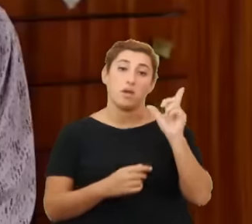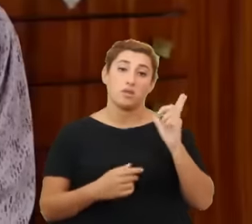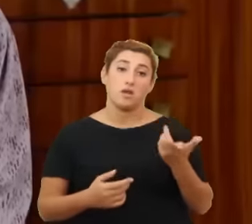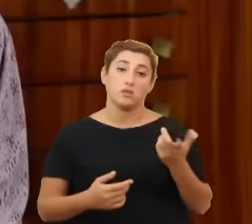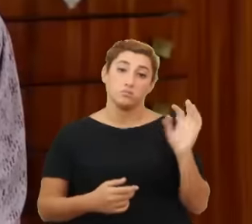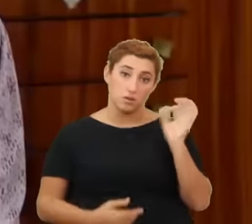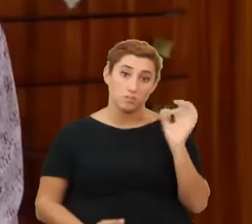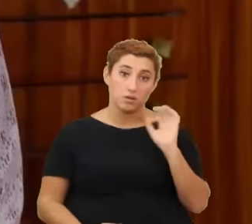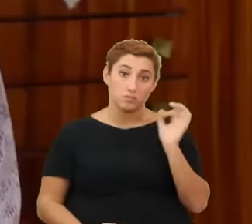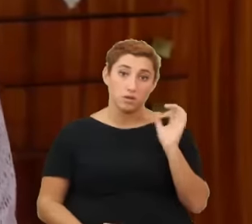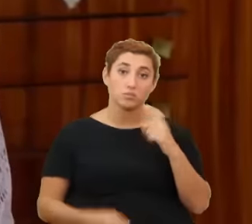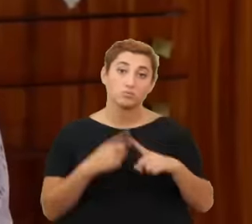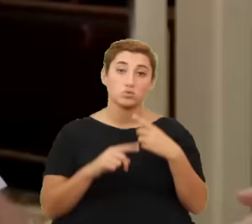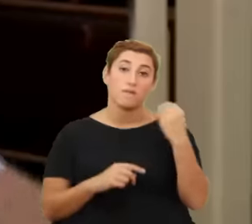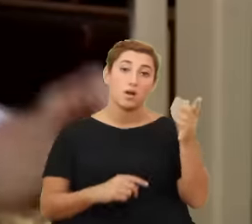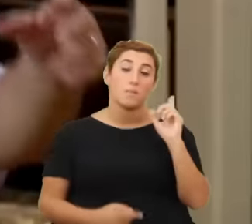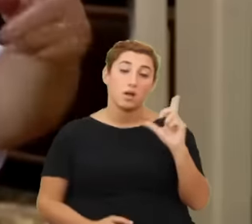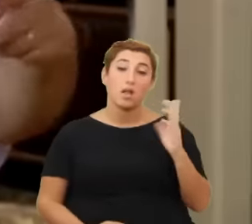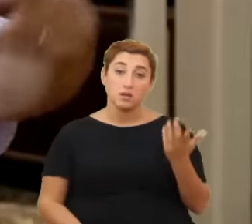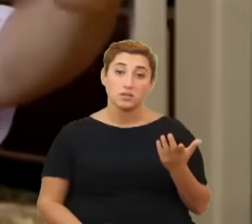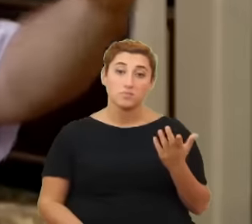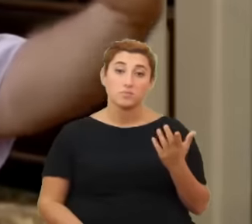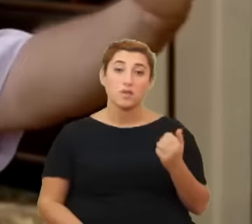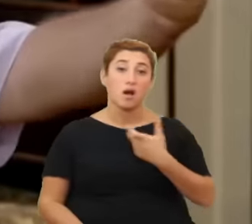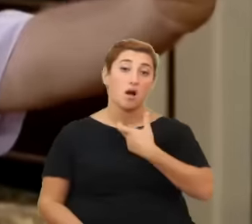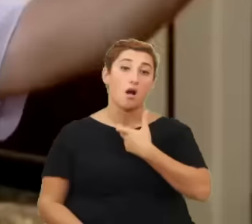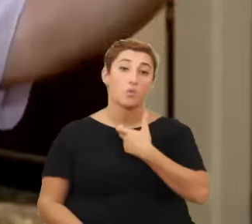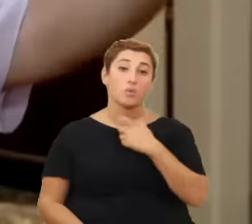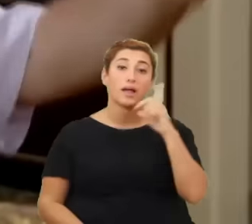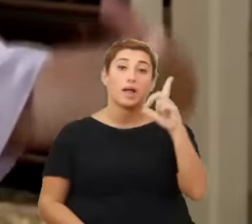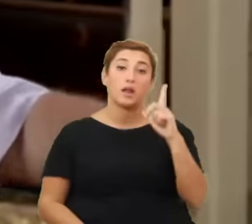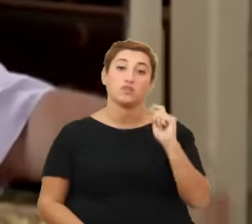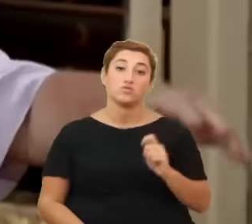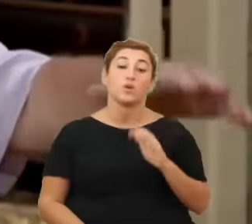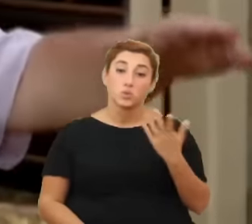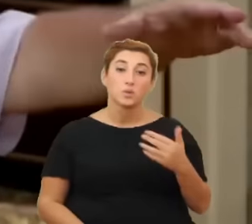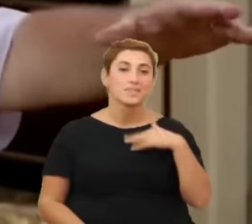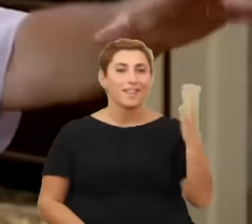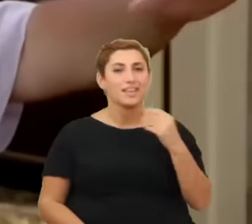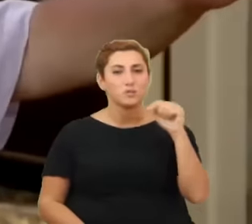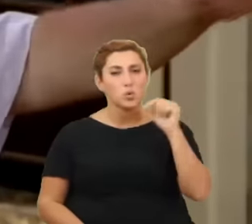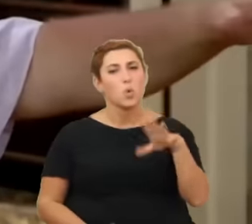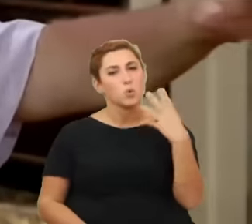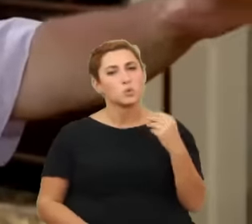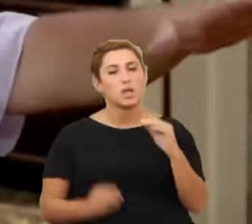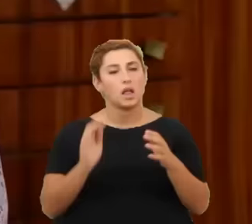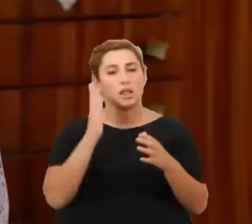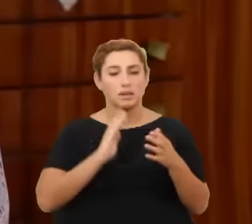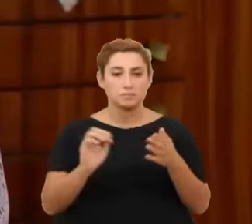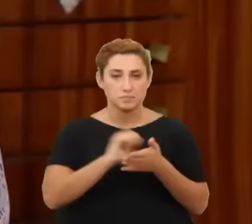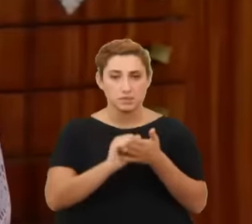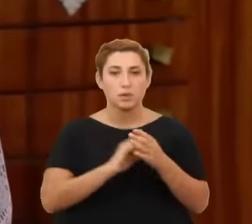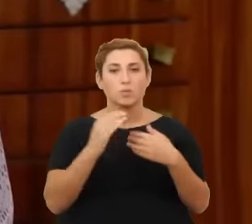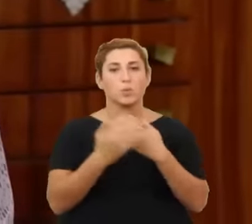ya. Tabii. Müziğe vermek lazım yani. Kanunen gerekli çünkü. Şimdi biz en iyisi onu bir güzel yıkarız,